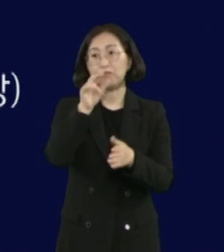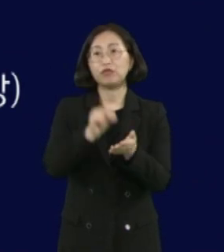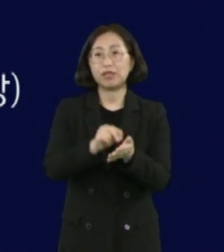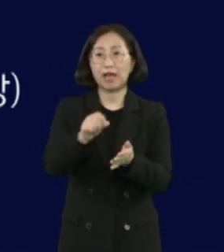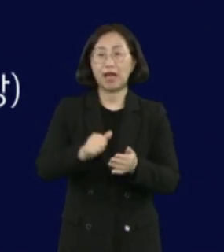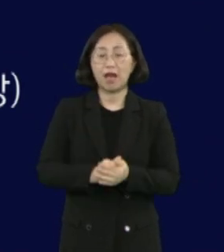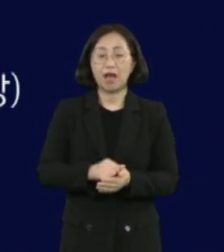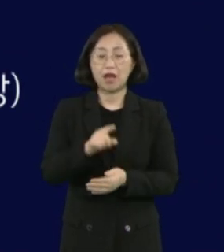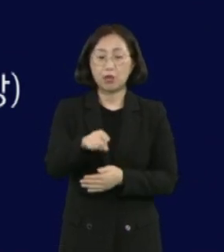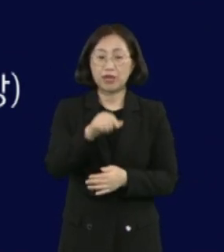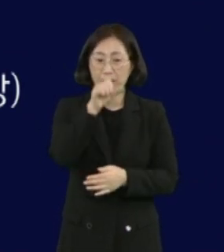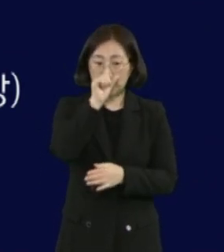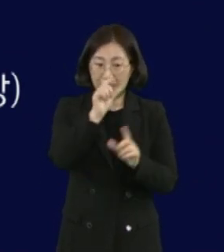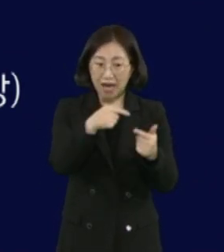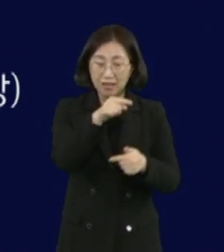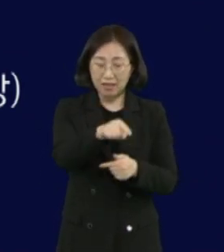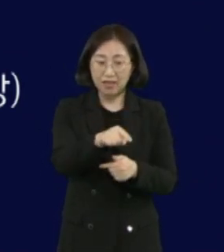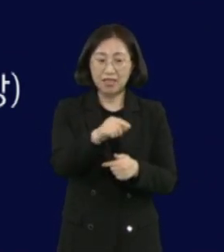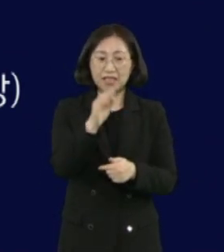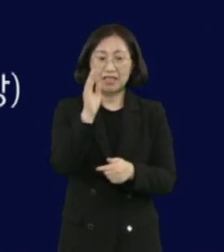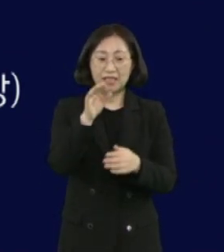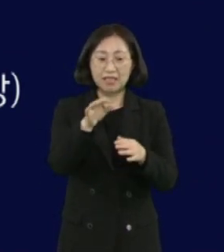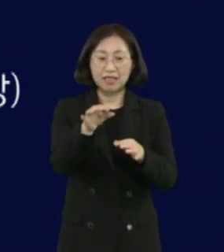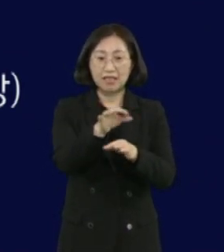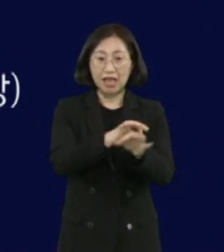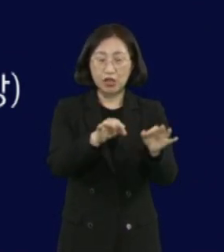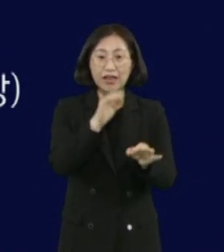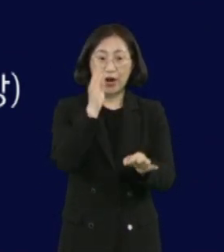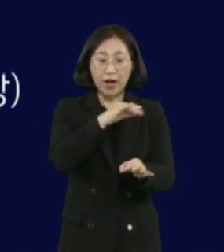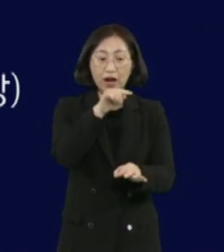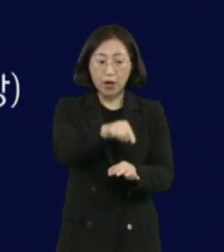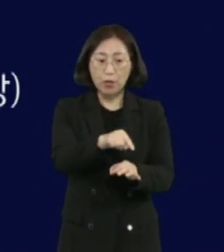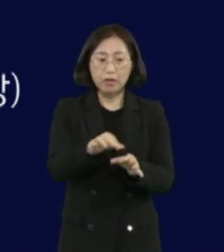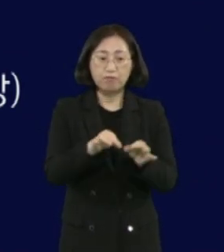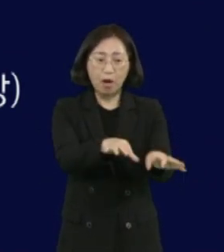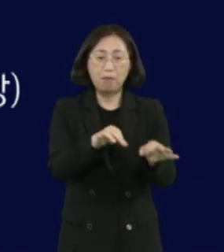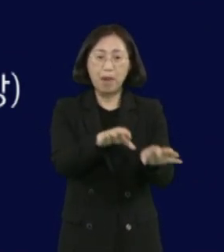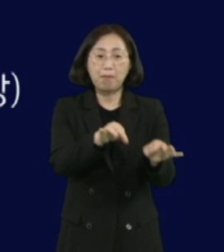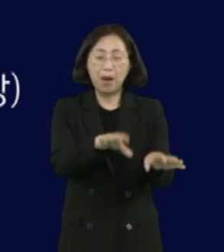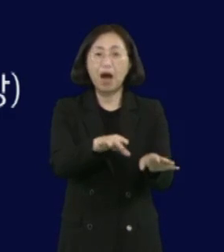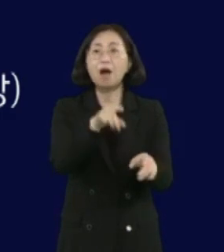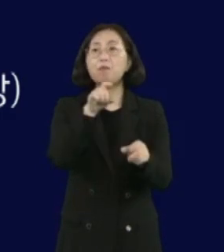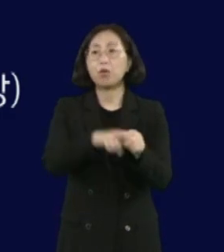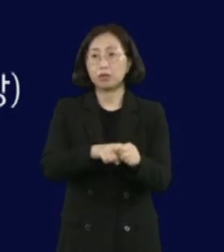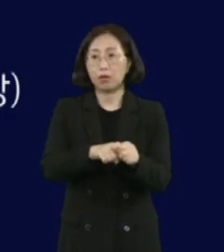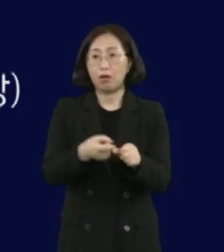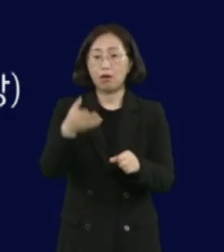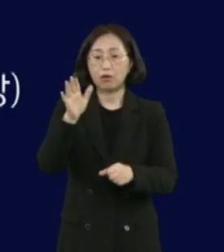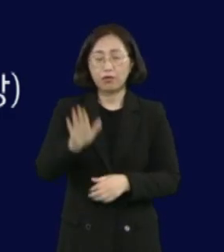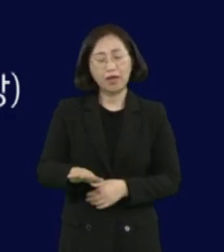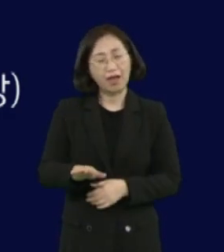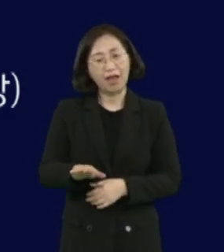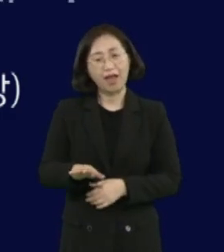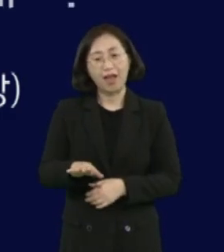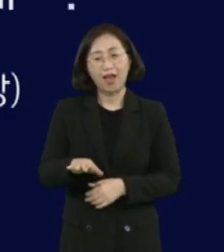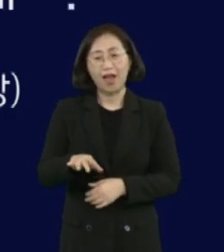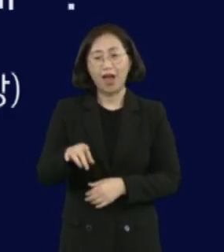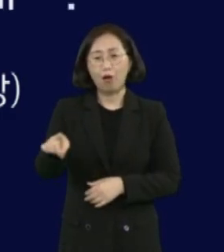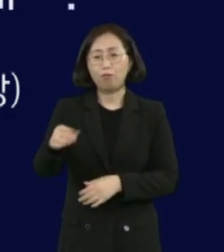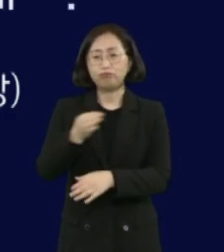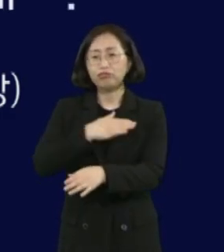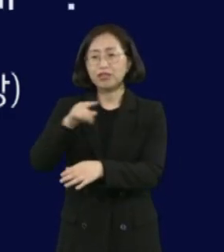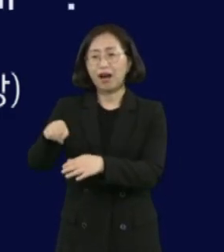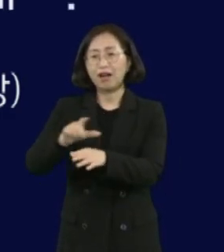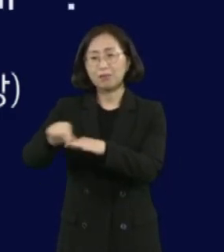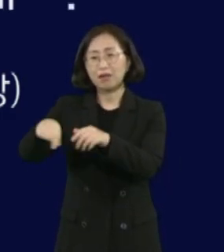가서 재정의 형평화를 할 수 있도록 하는 것이 원래 목적이었었어요. 그런데 반드시 재정이 열악한